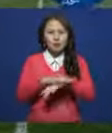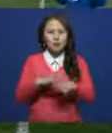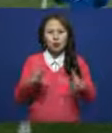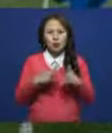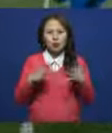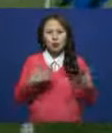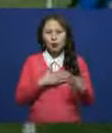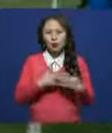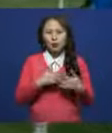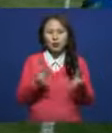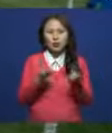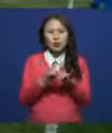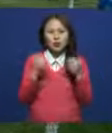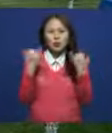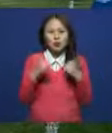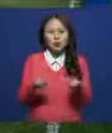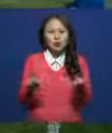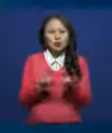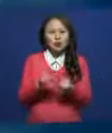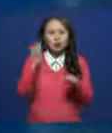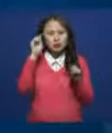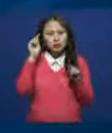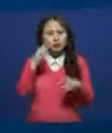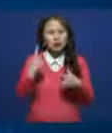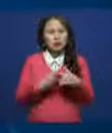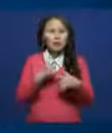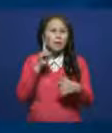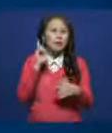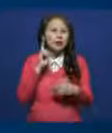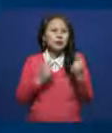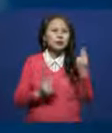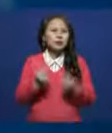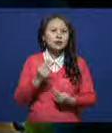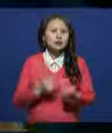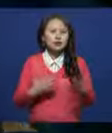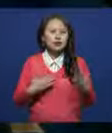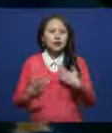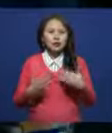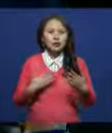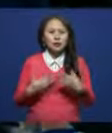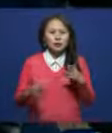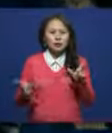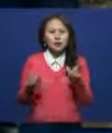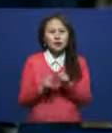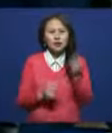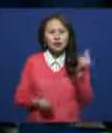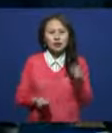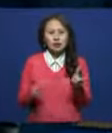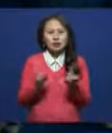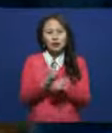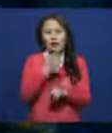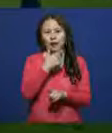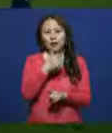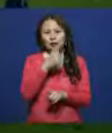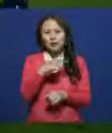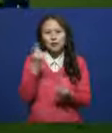озық. Мені онда таң қалдырғандығы атақты футболшылардың жас ойыншылармен тығыз қарым-қатынастығы. Бірге доп тебудің өзі әдемі үрдіс